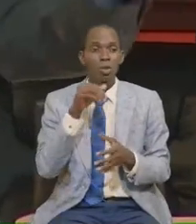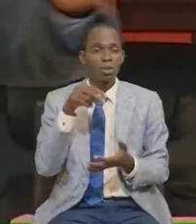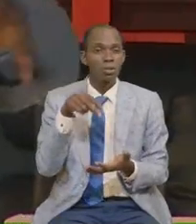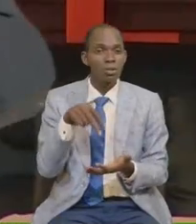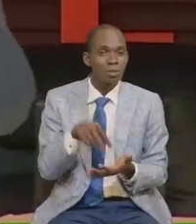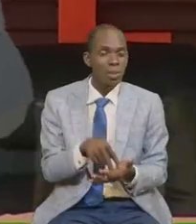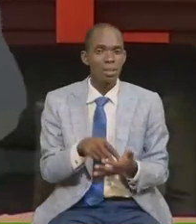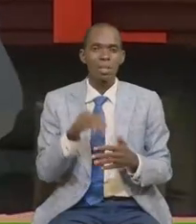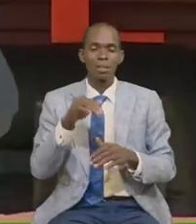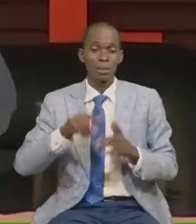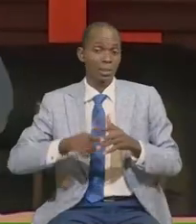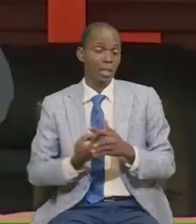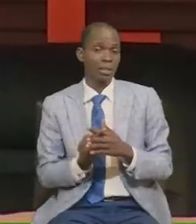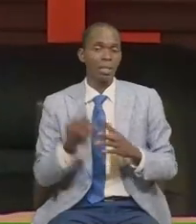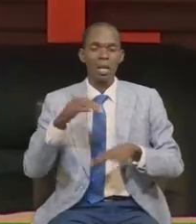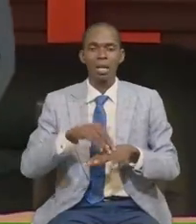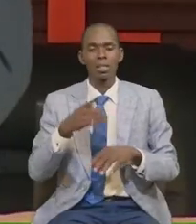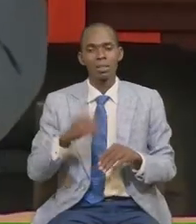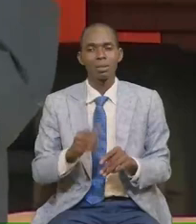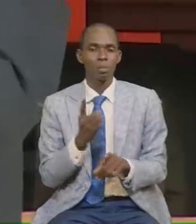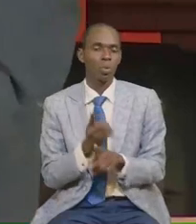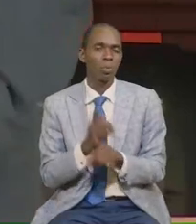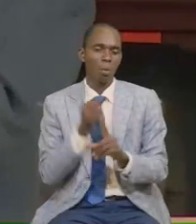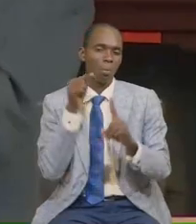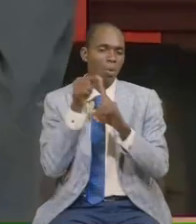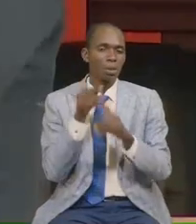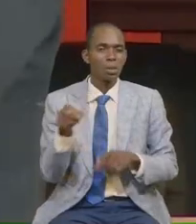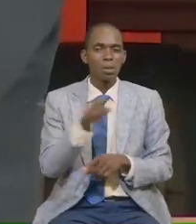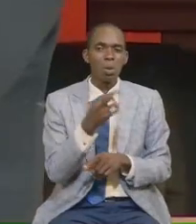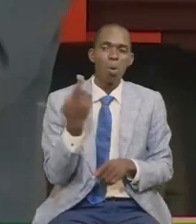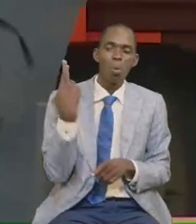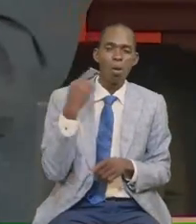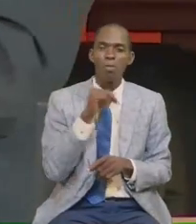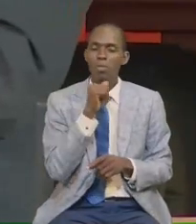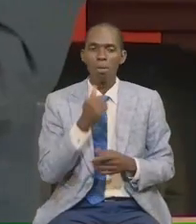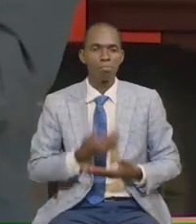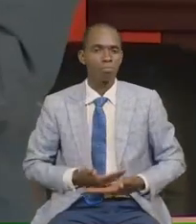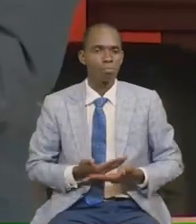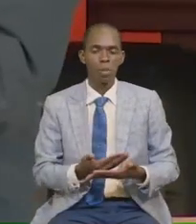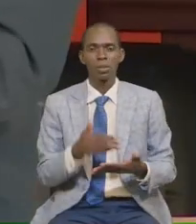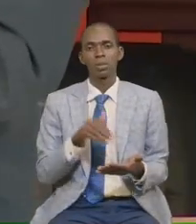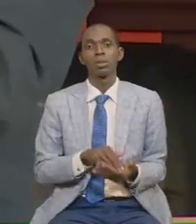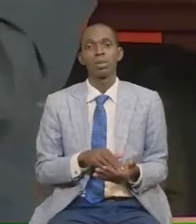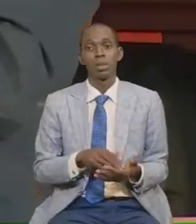au bon endroit. Ils n'étaient pas nés de nouveau. à cause